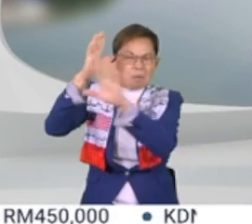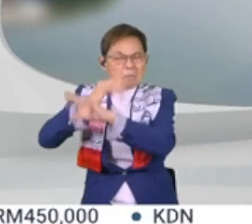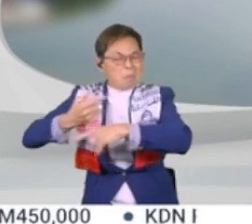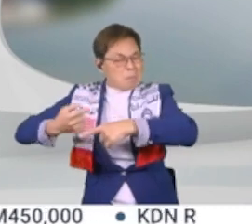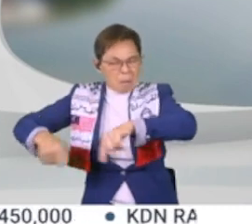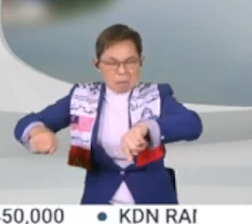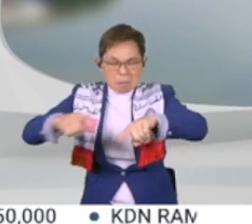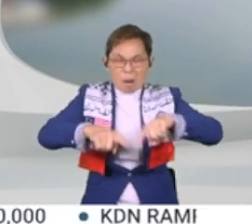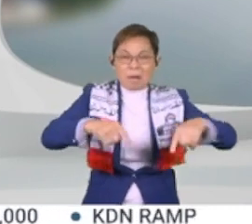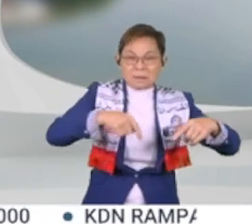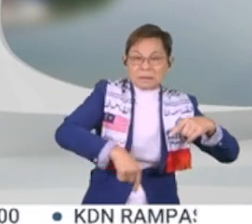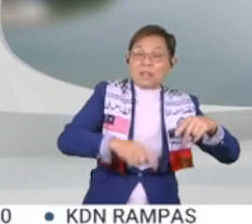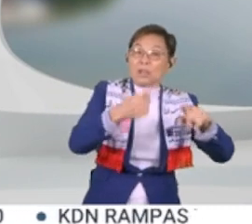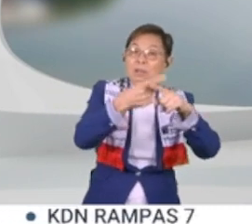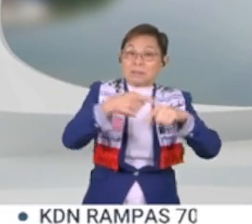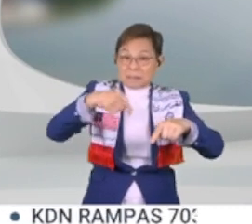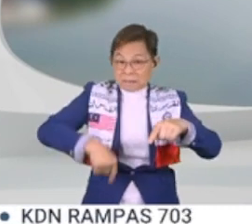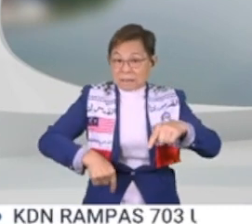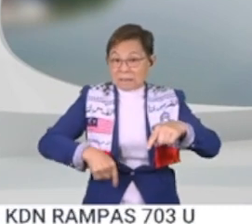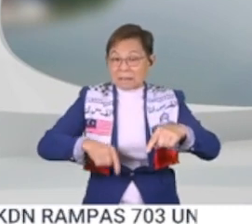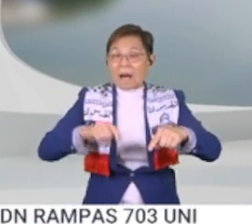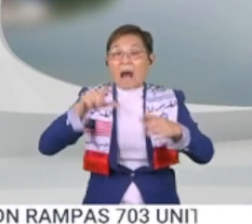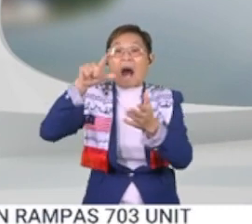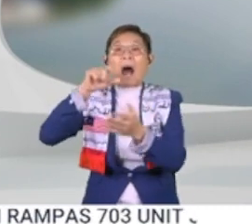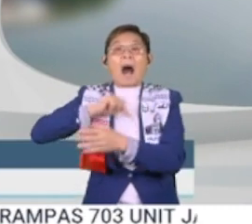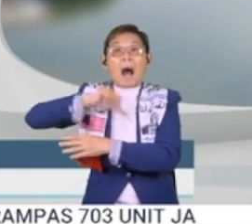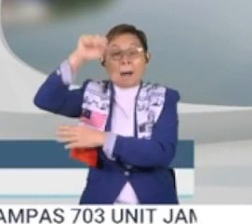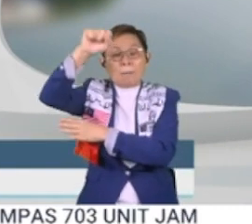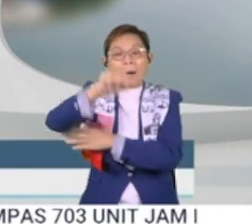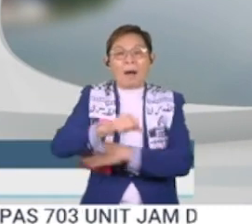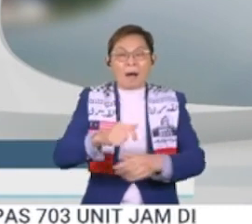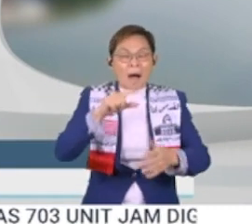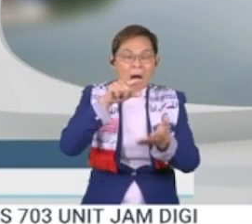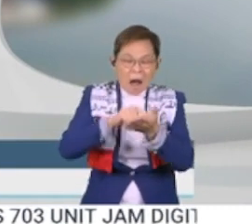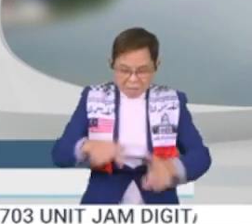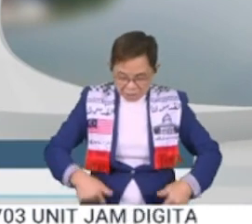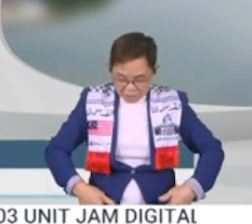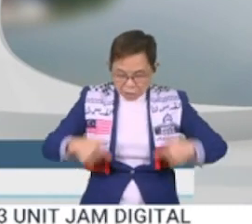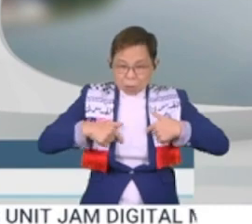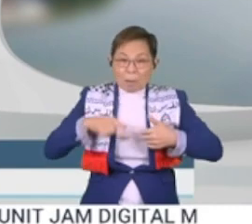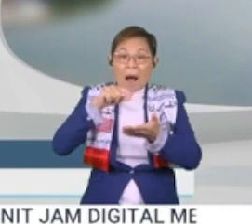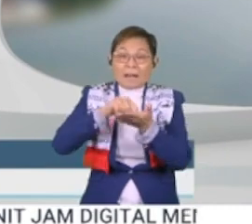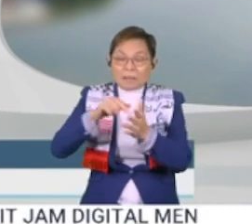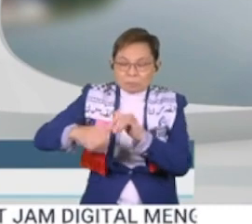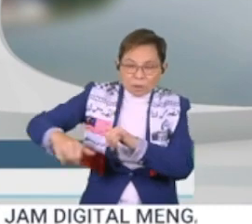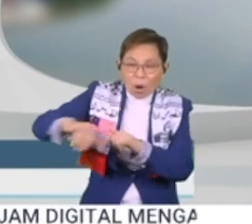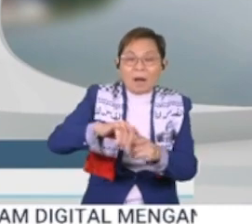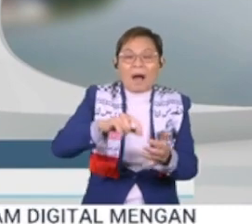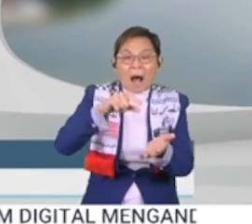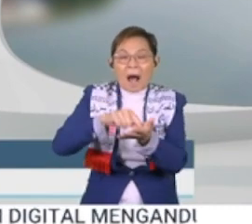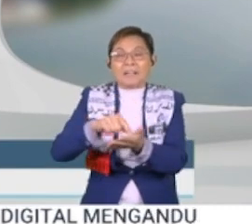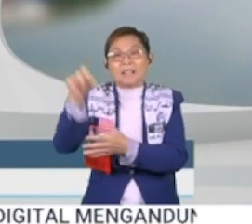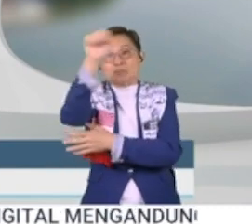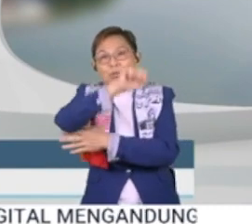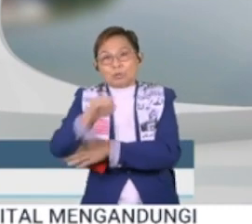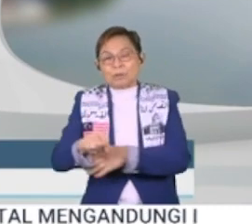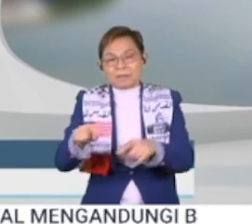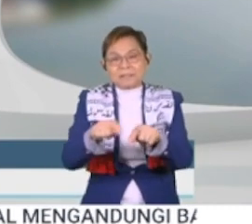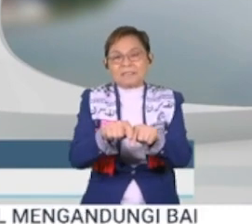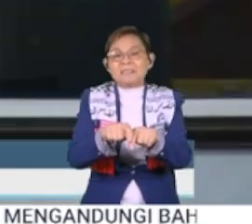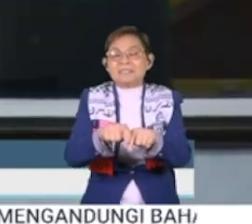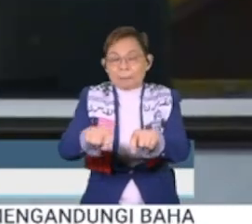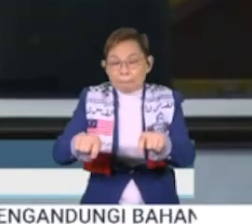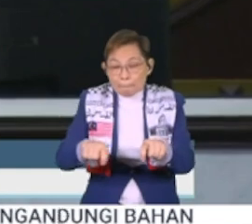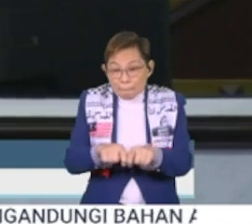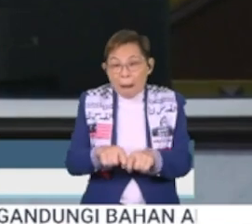negeri ini terdapat dua perbezaan harga untuk ayam hidup ayam standard dan ayam super di kawasan pantai barat dan pantai